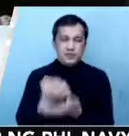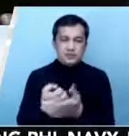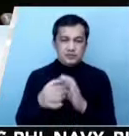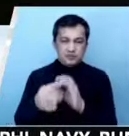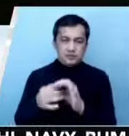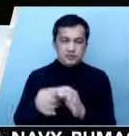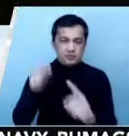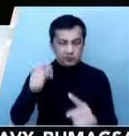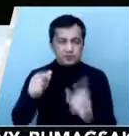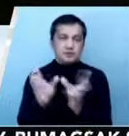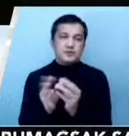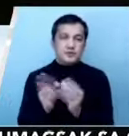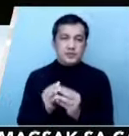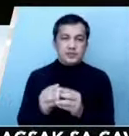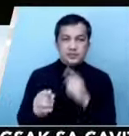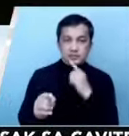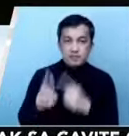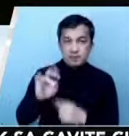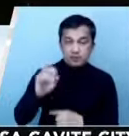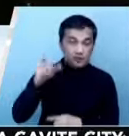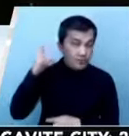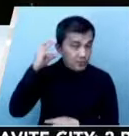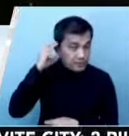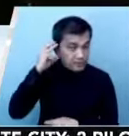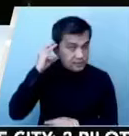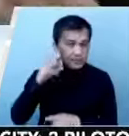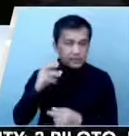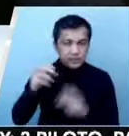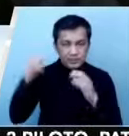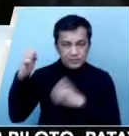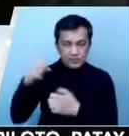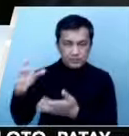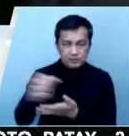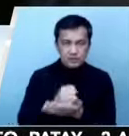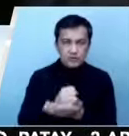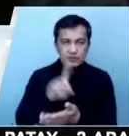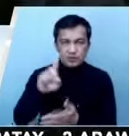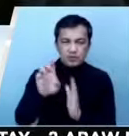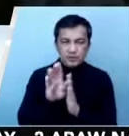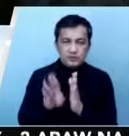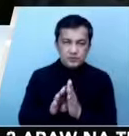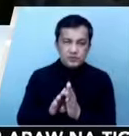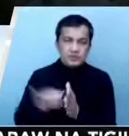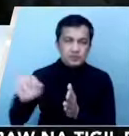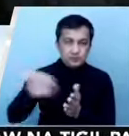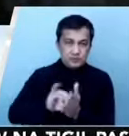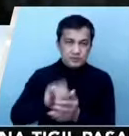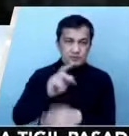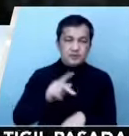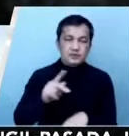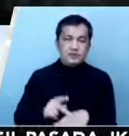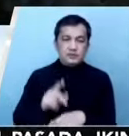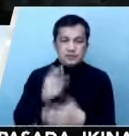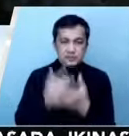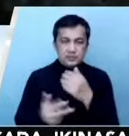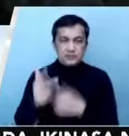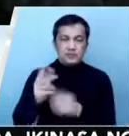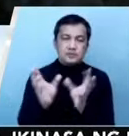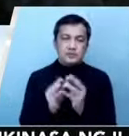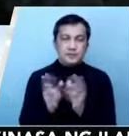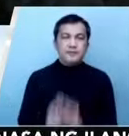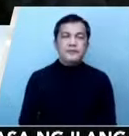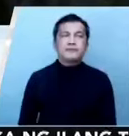Ayon kay Romualdez, inaasahang makalilikom ng $100 billion na investment ang ating bansa sa trilateral summit na ito.